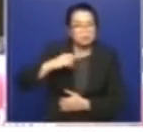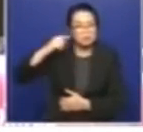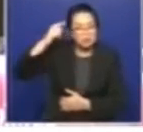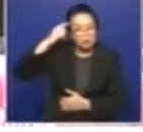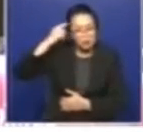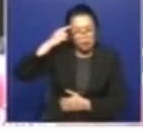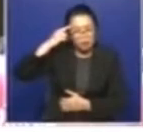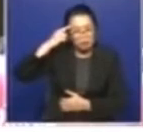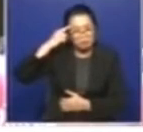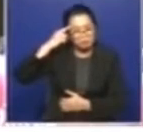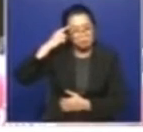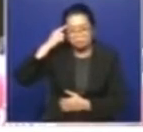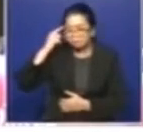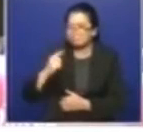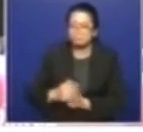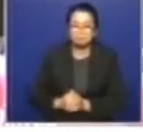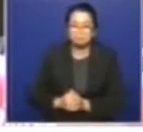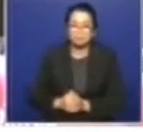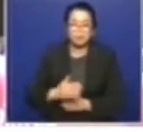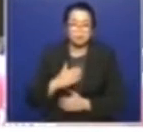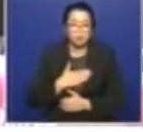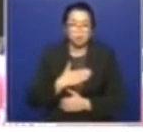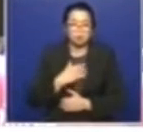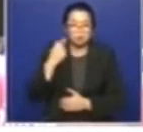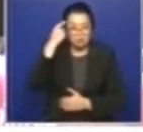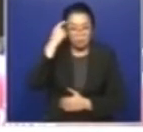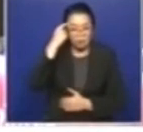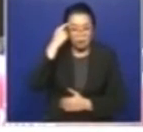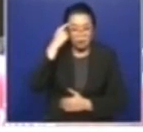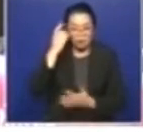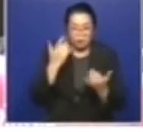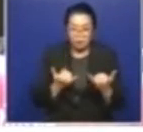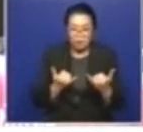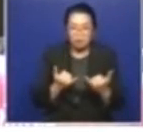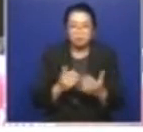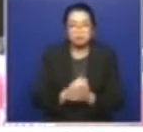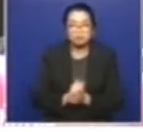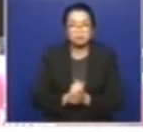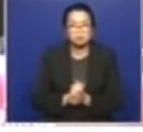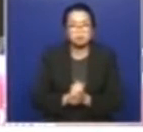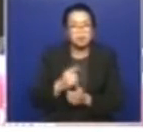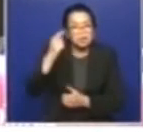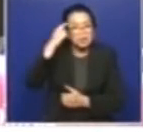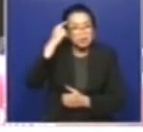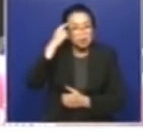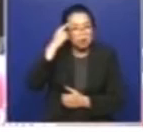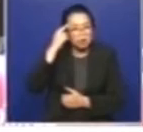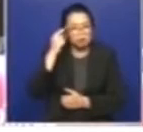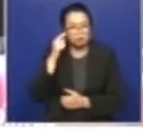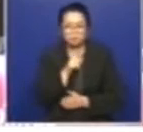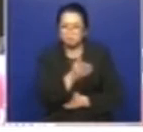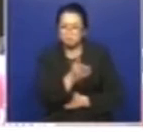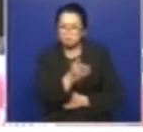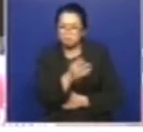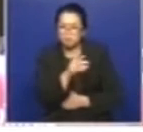ะที่ถ้าเขาเลยวันนี้นะที่เลยวันนี้เนี่ยอาจจะเป็นสมมติฐานที่ผิดว่าท่านอยู่ได้ด้ว